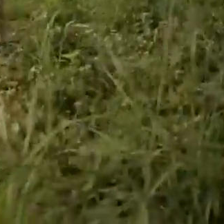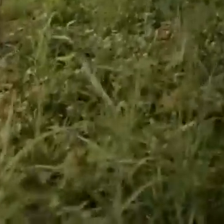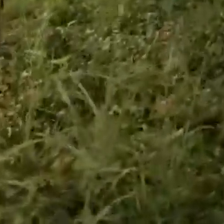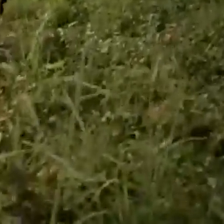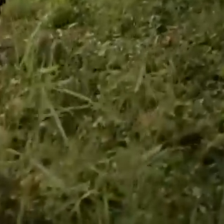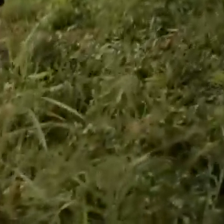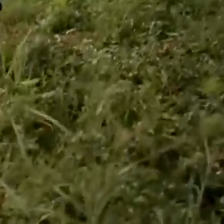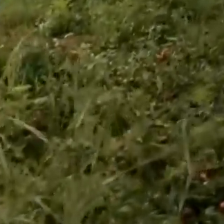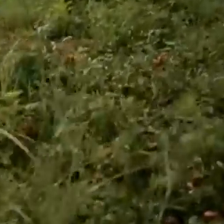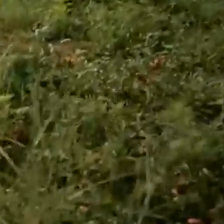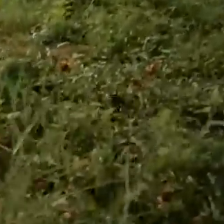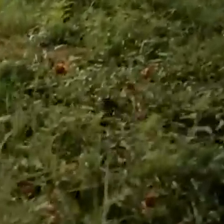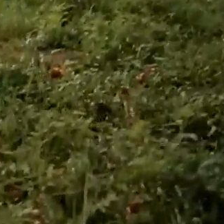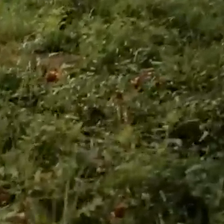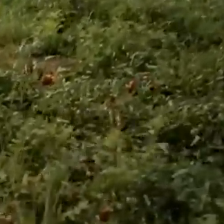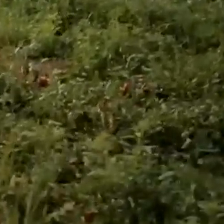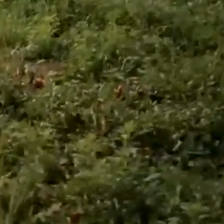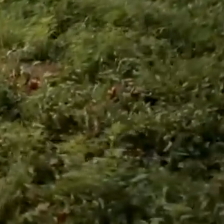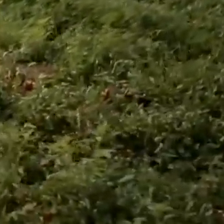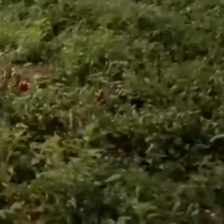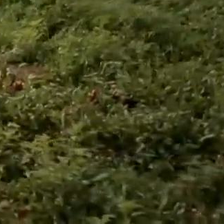Bahri tarlanın kenarına arabayı bırakıp koştu.